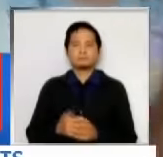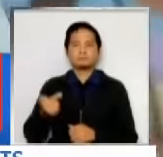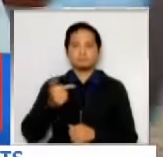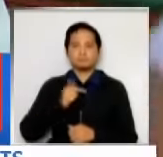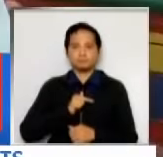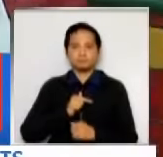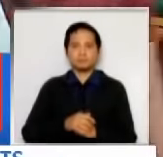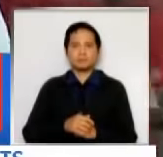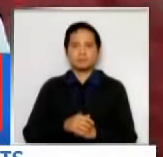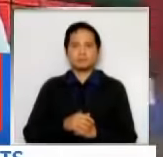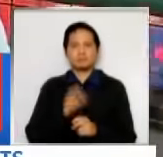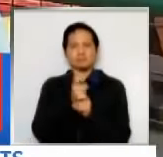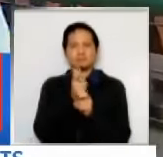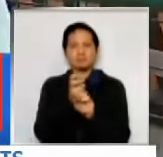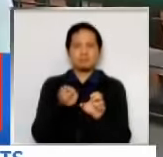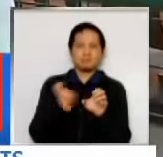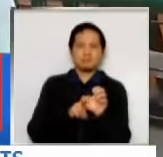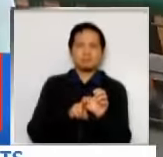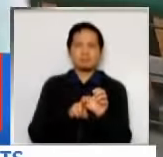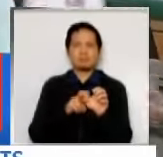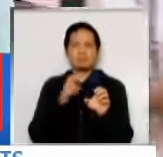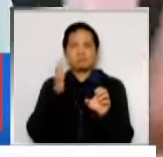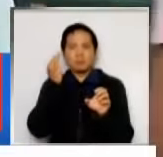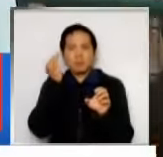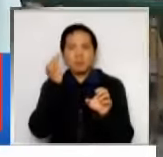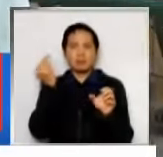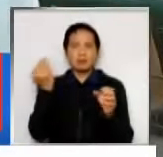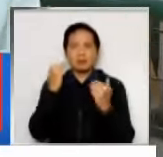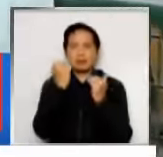kasi 50% na yung capacity.